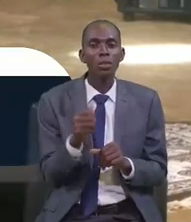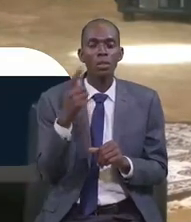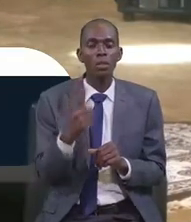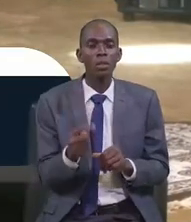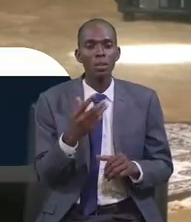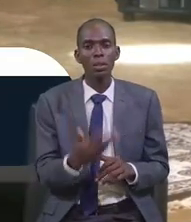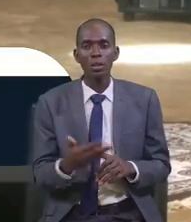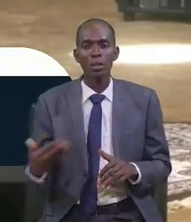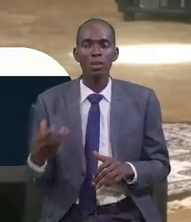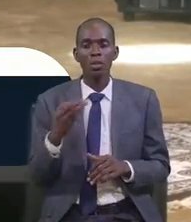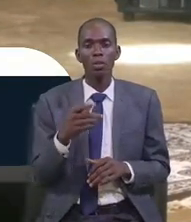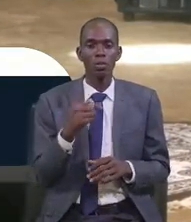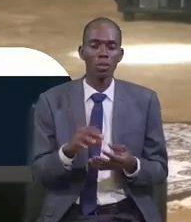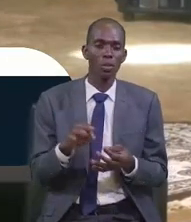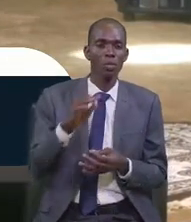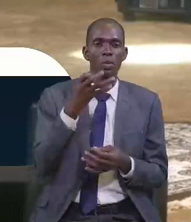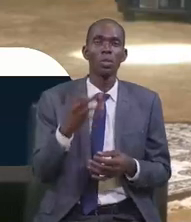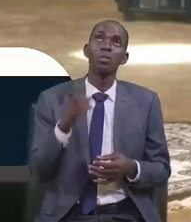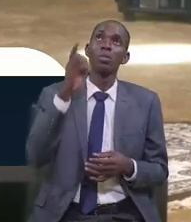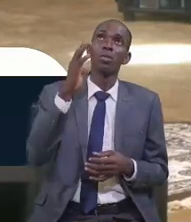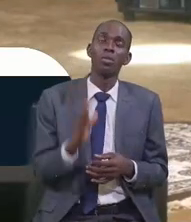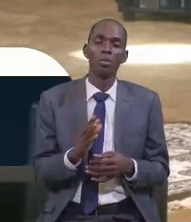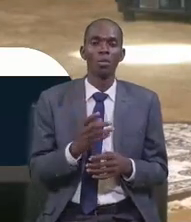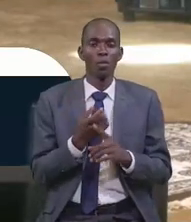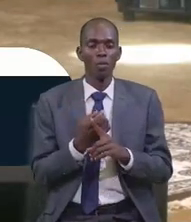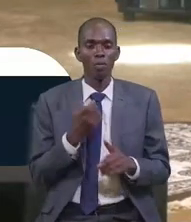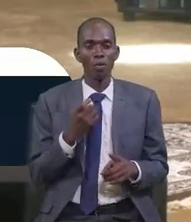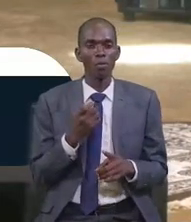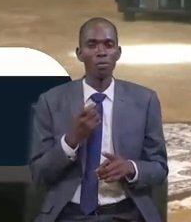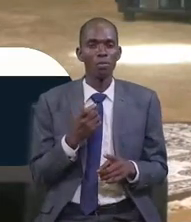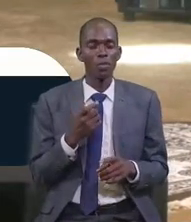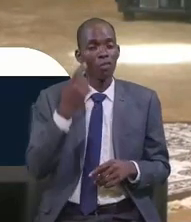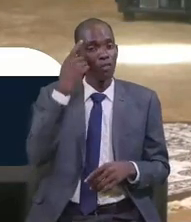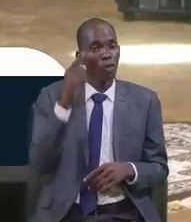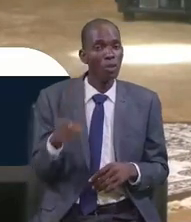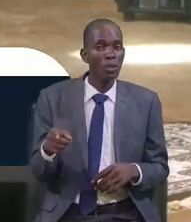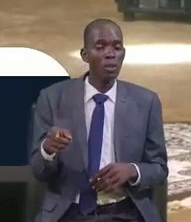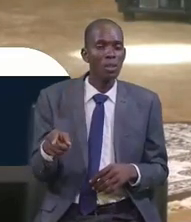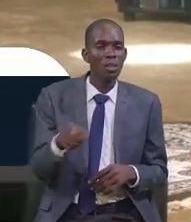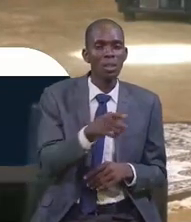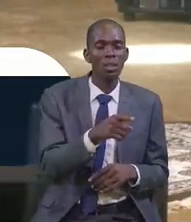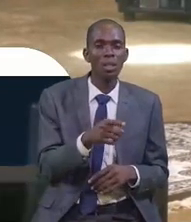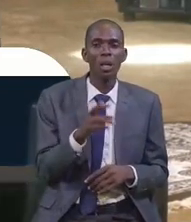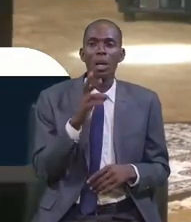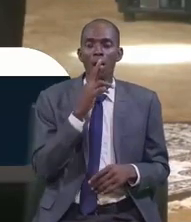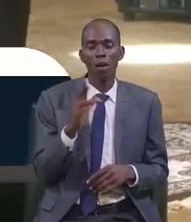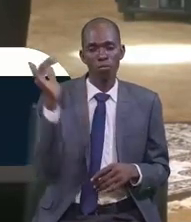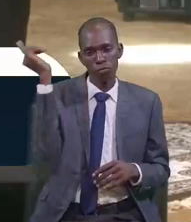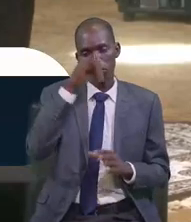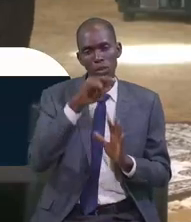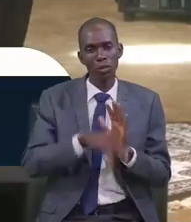de l'Esprit de Dieu, car elles sont une folie pour lui et il ne peut